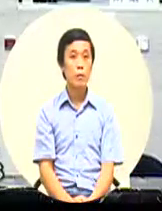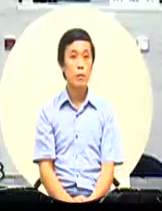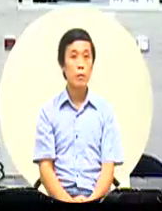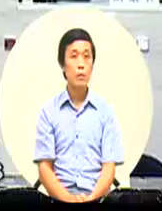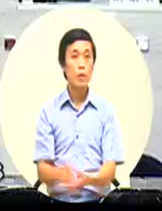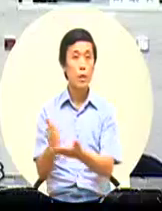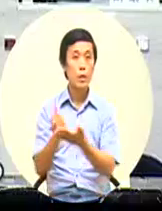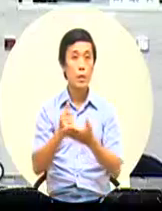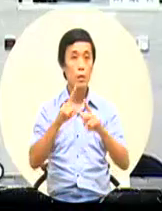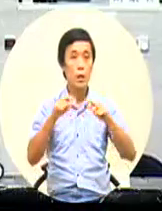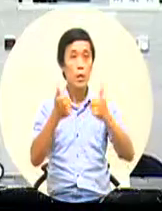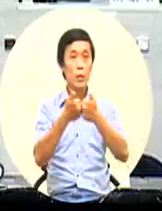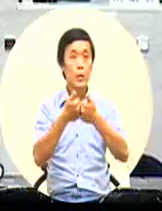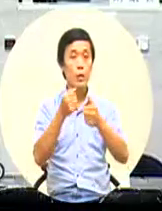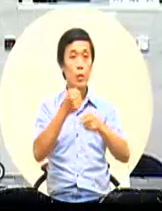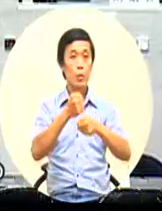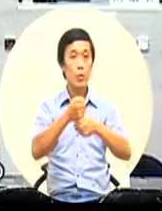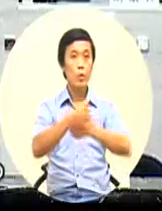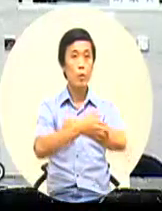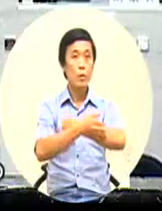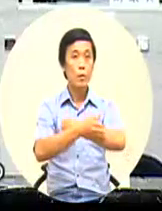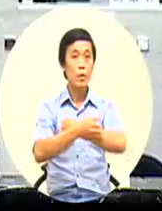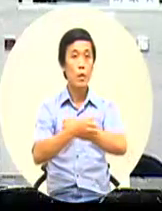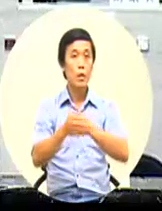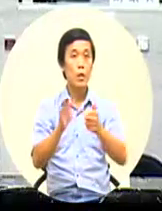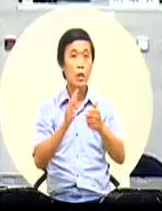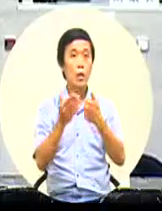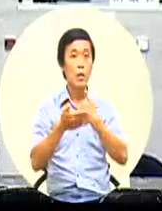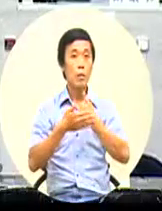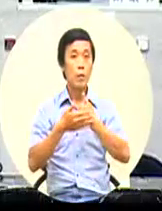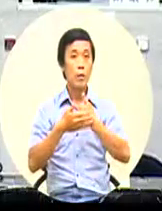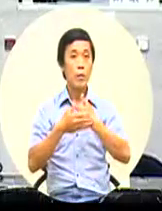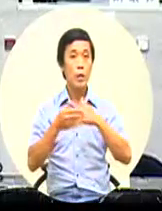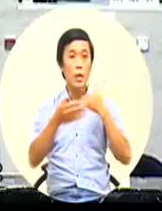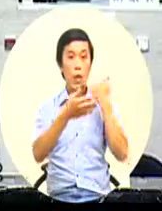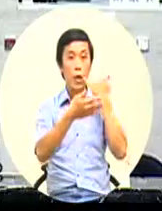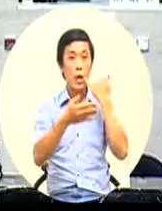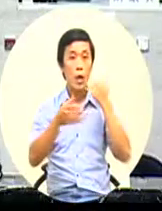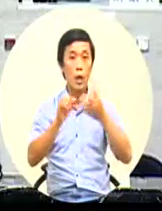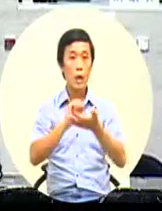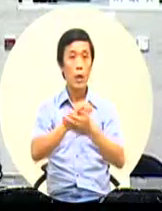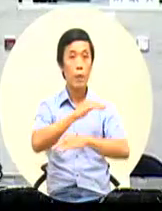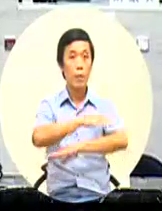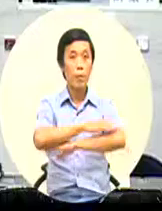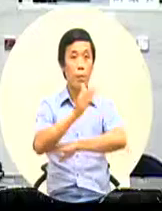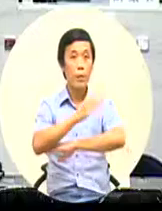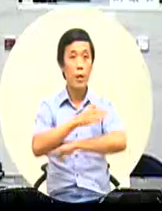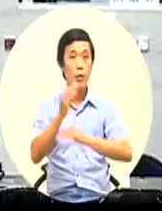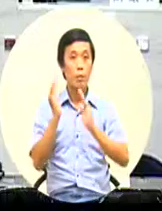请大会工作人员帮忙把看那个海报整理一下。